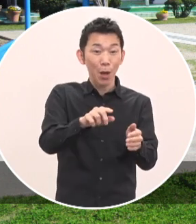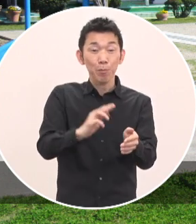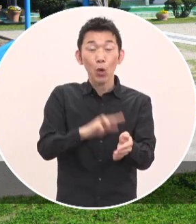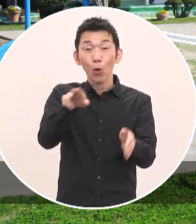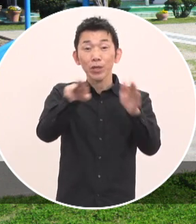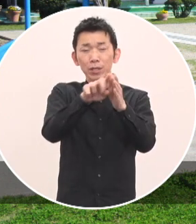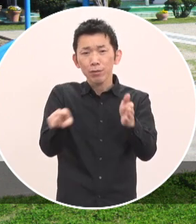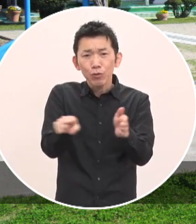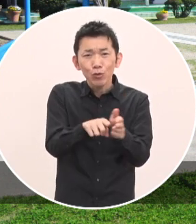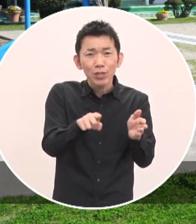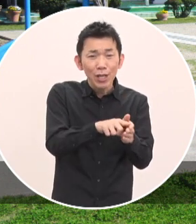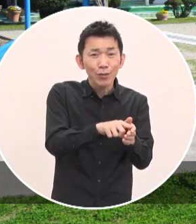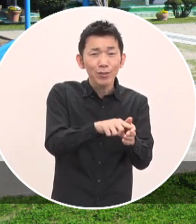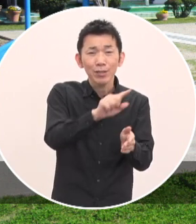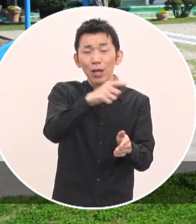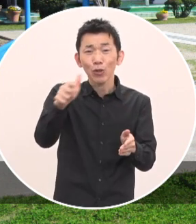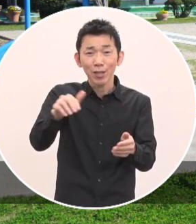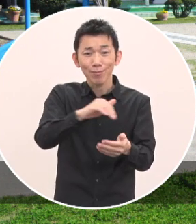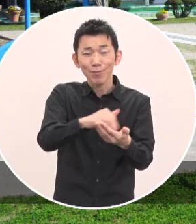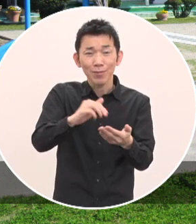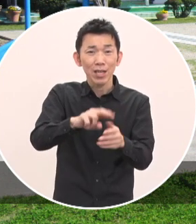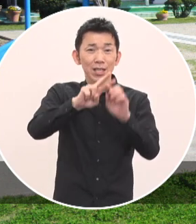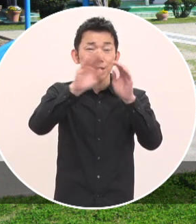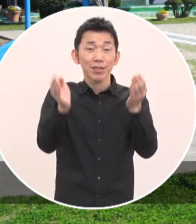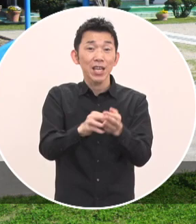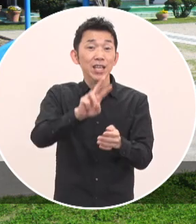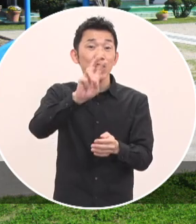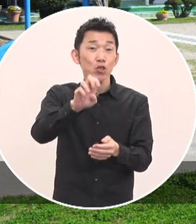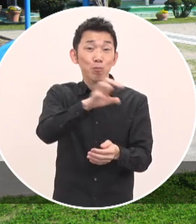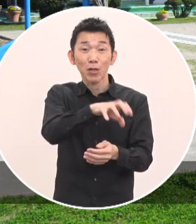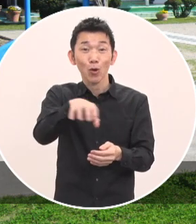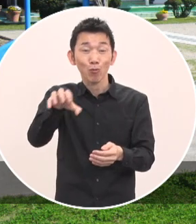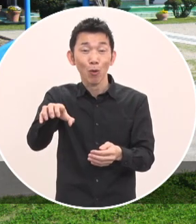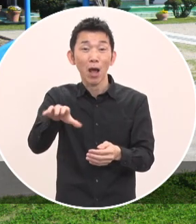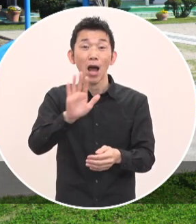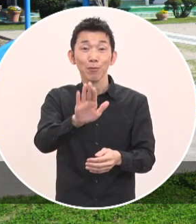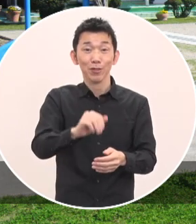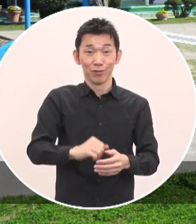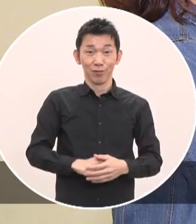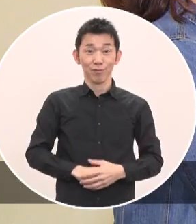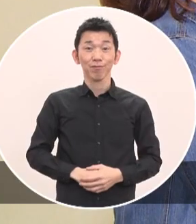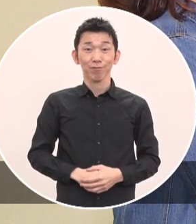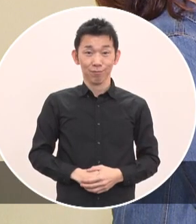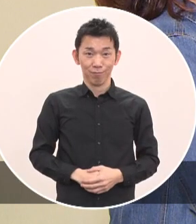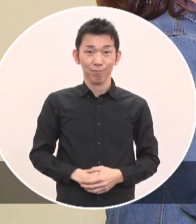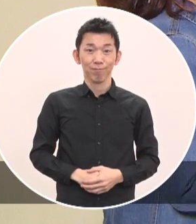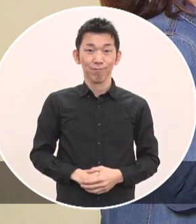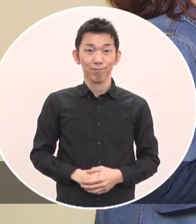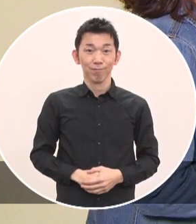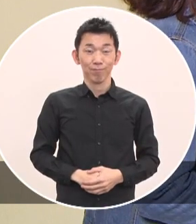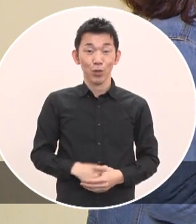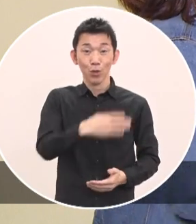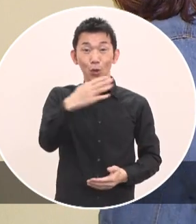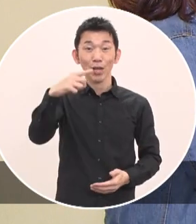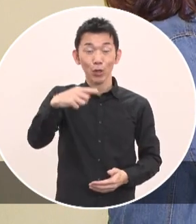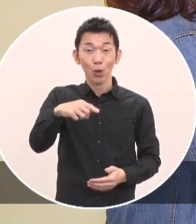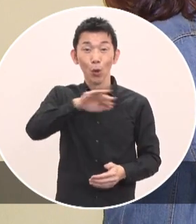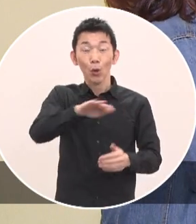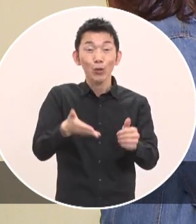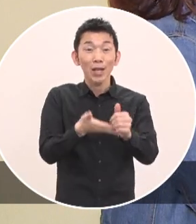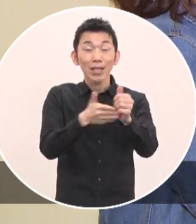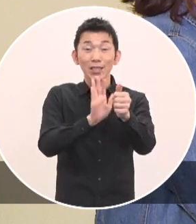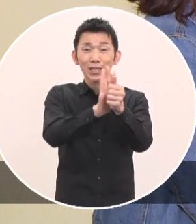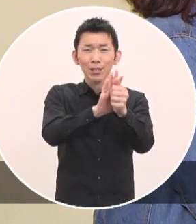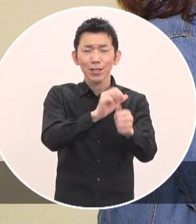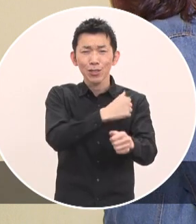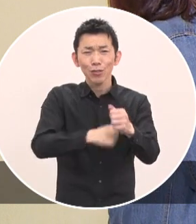れているところなど20カ所子育て支援センターが設置されています市の子育て支援の取り組みが